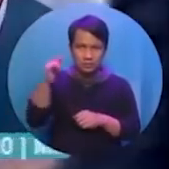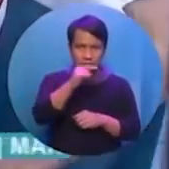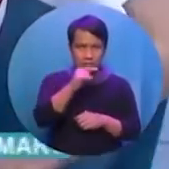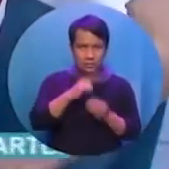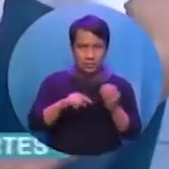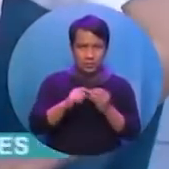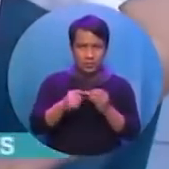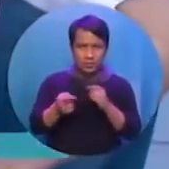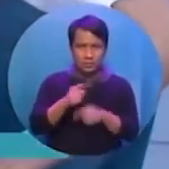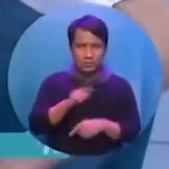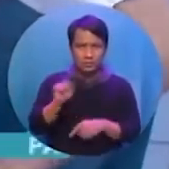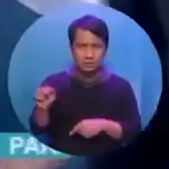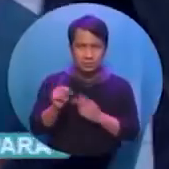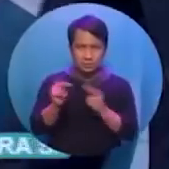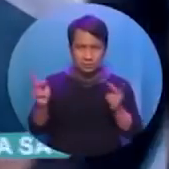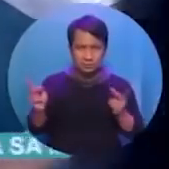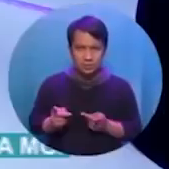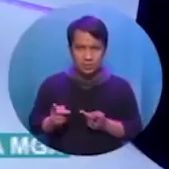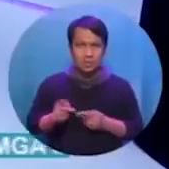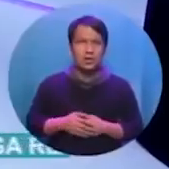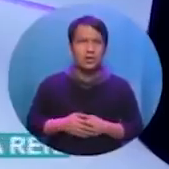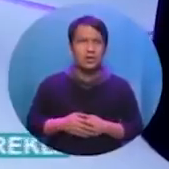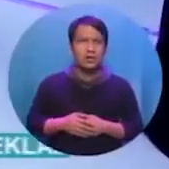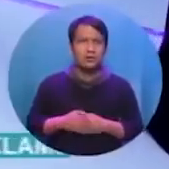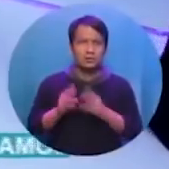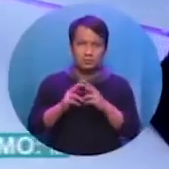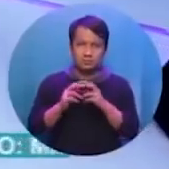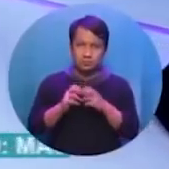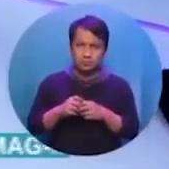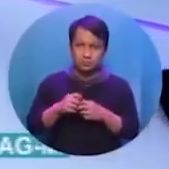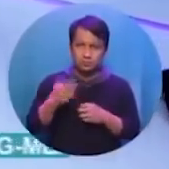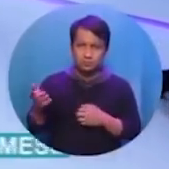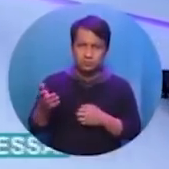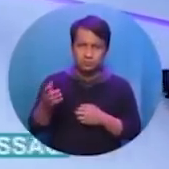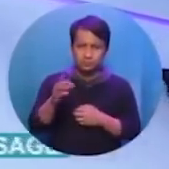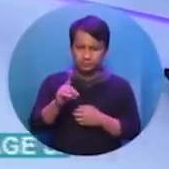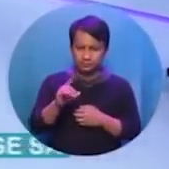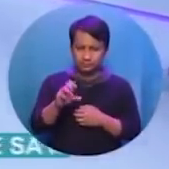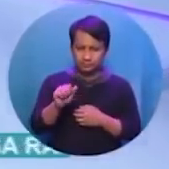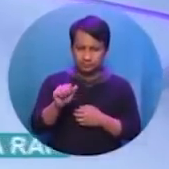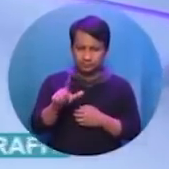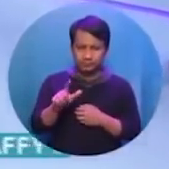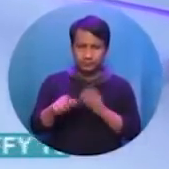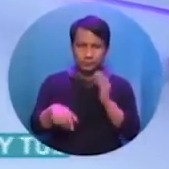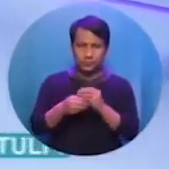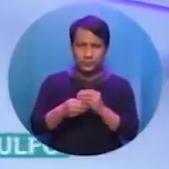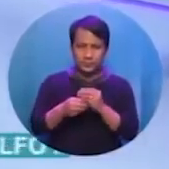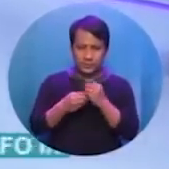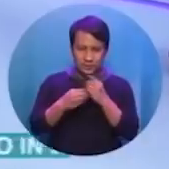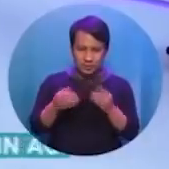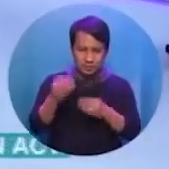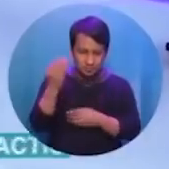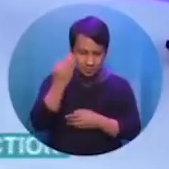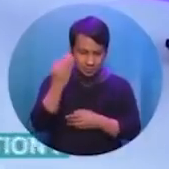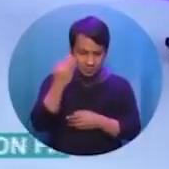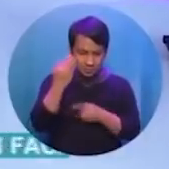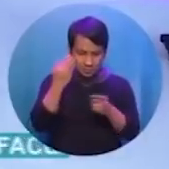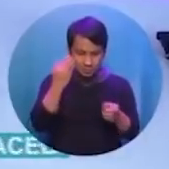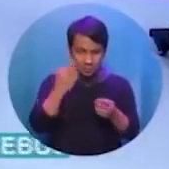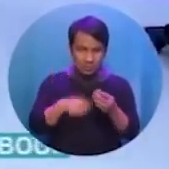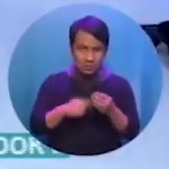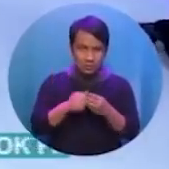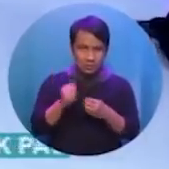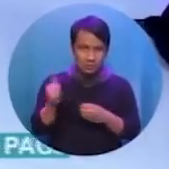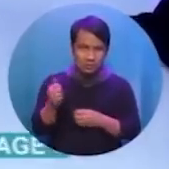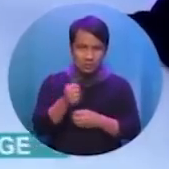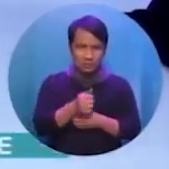para marating natin ang kanyang lugar. Oh. At dial and magpapanggap. Sino magpapanggap sa inyong dalawa?